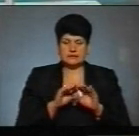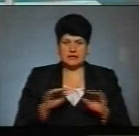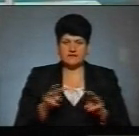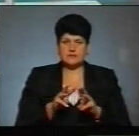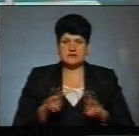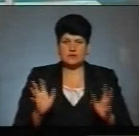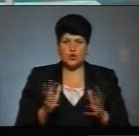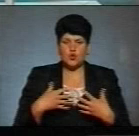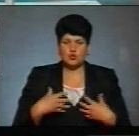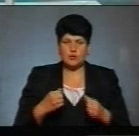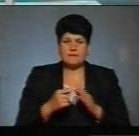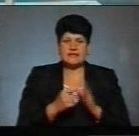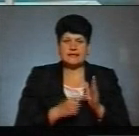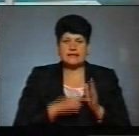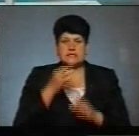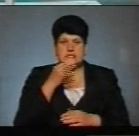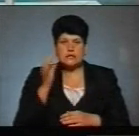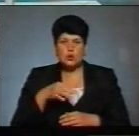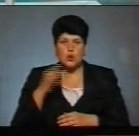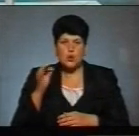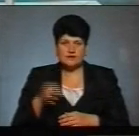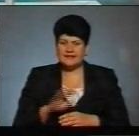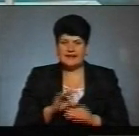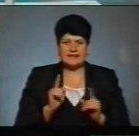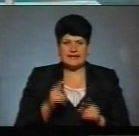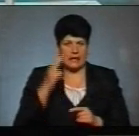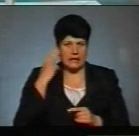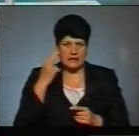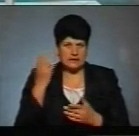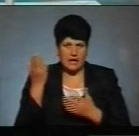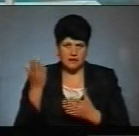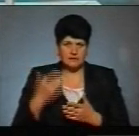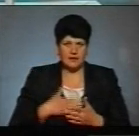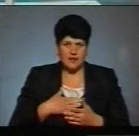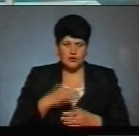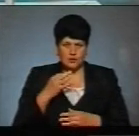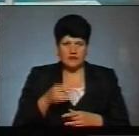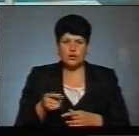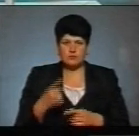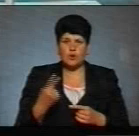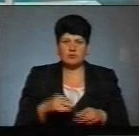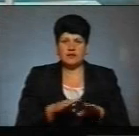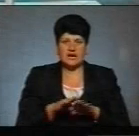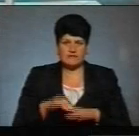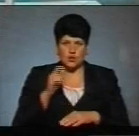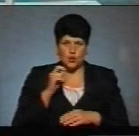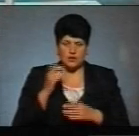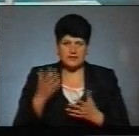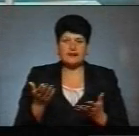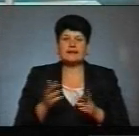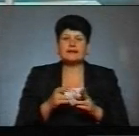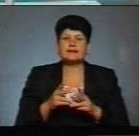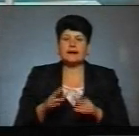охорони здоров'я, і ми ділилися досвідом. Не тільки Китай зараз для нас є досвідом, а й Тернопільська область на рівні України, яким